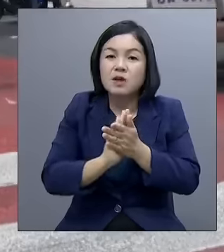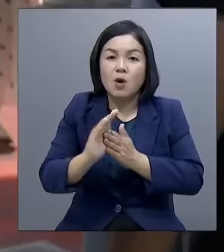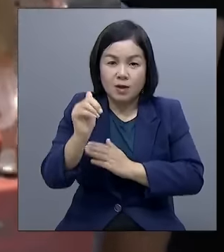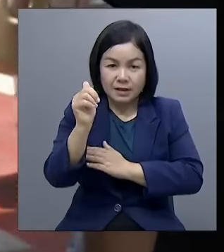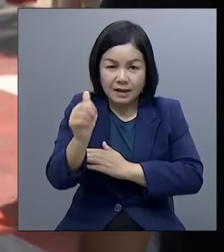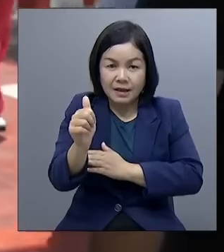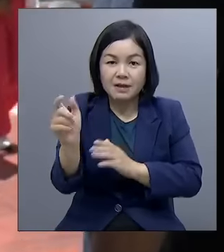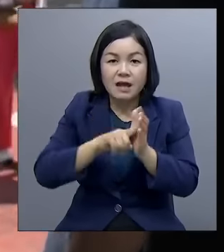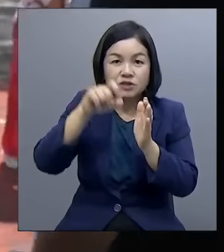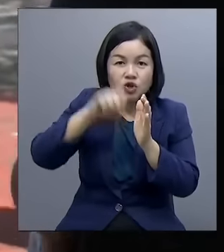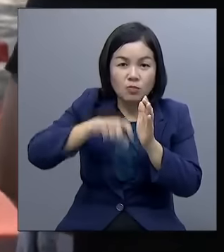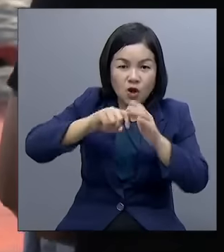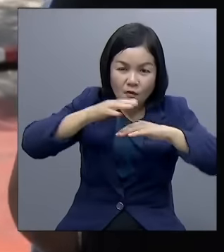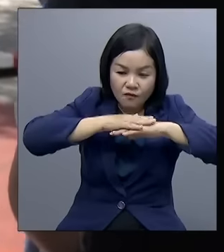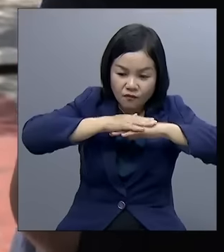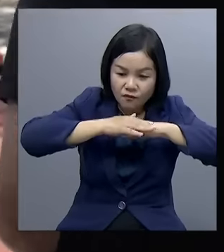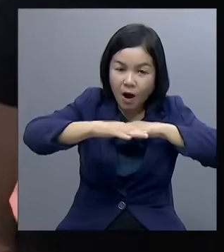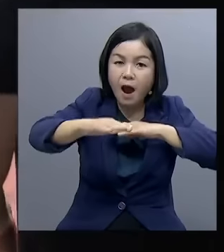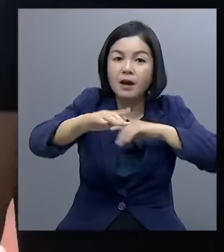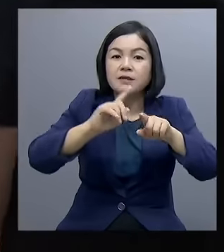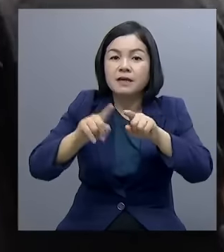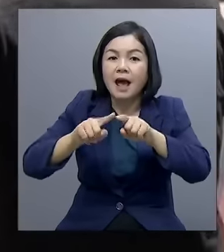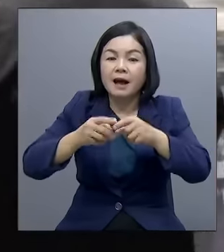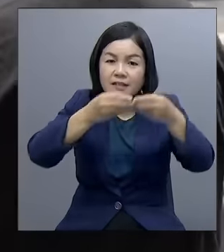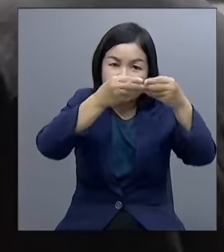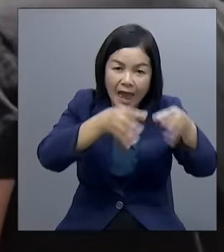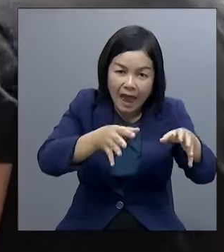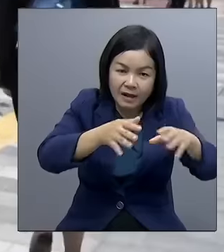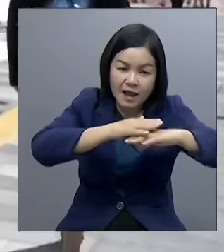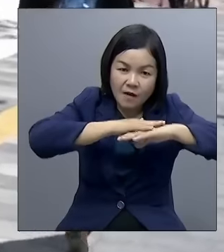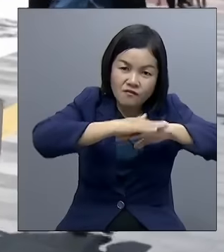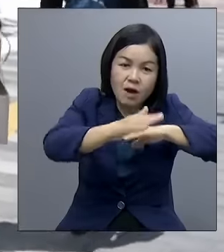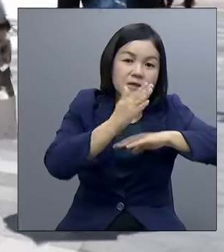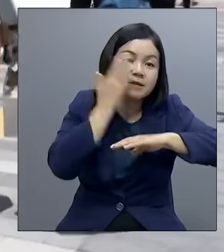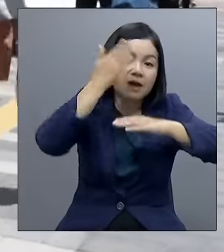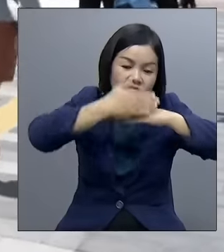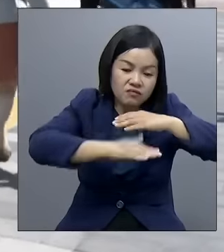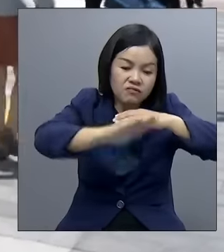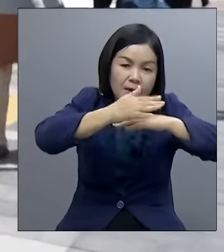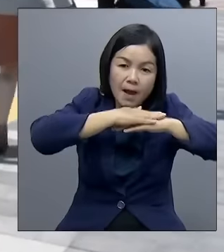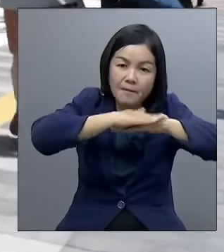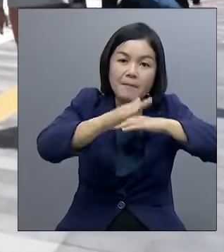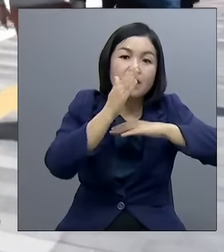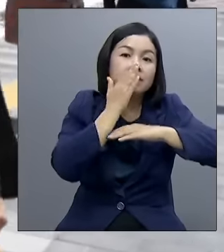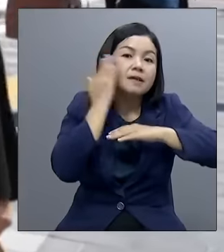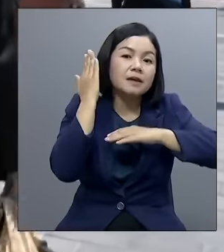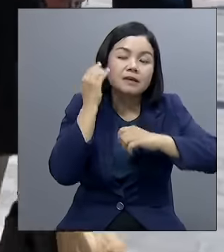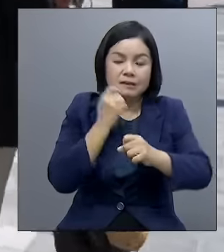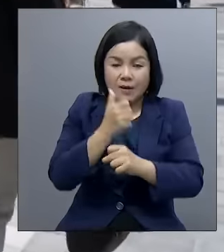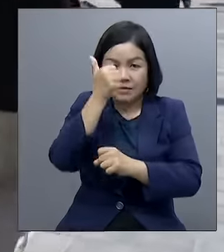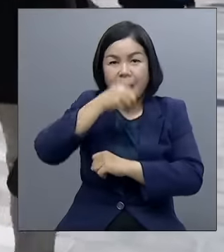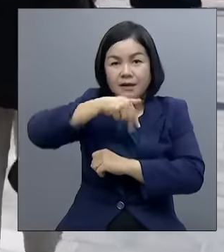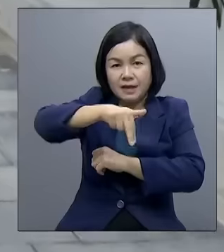ยมีการซ่อมแซมทางเท้าส่วนที่มีกระเบื้องพังชำรุดเสียหายให้กลับมาใช้งานได้เป็นปกตินะคะโด